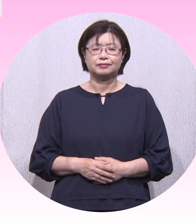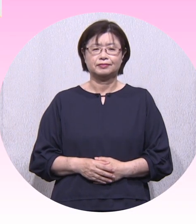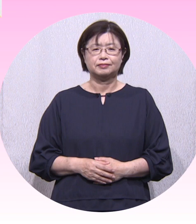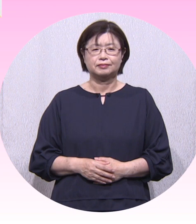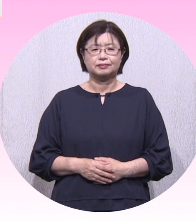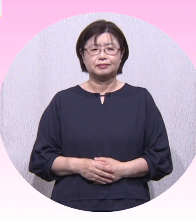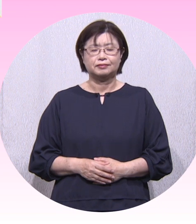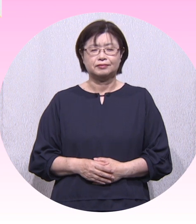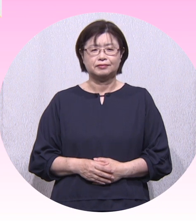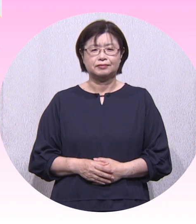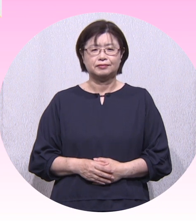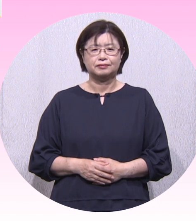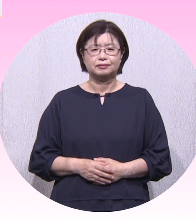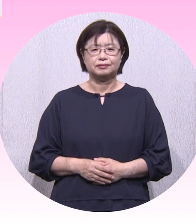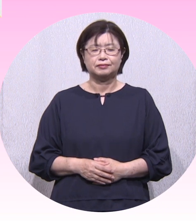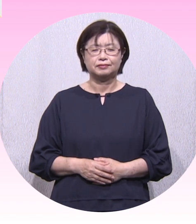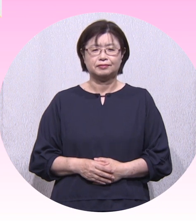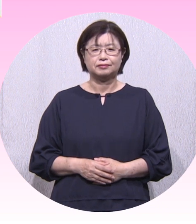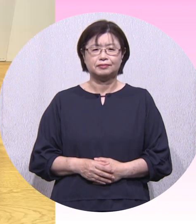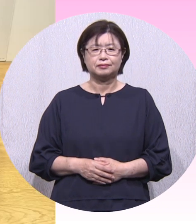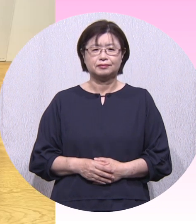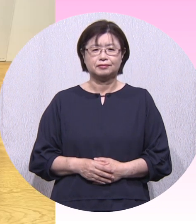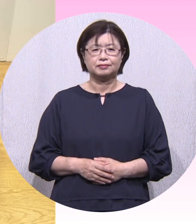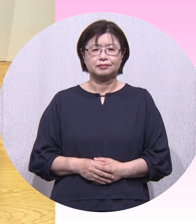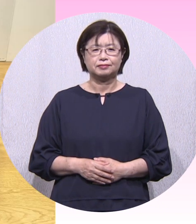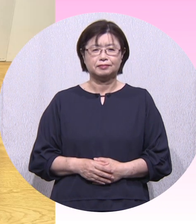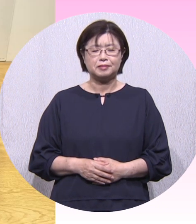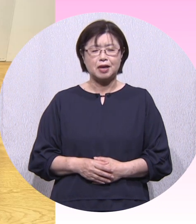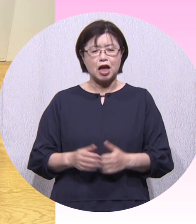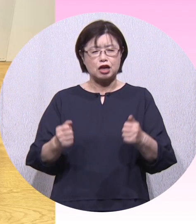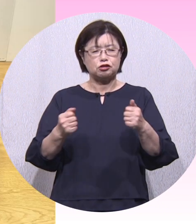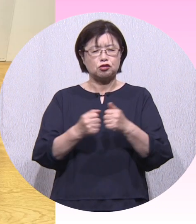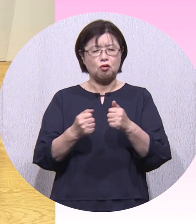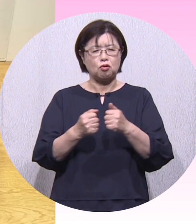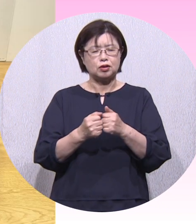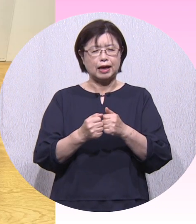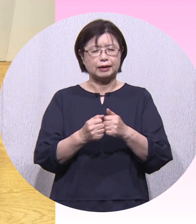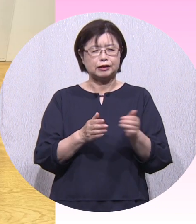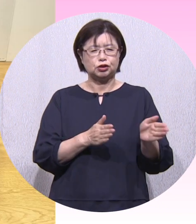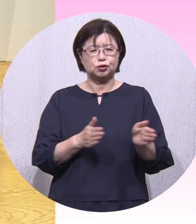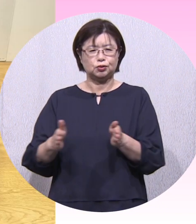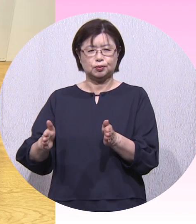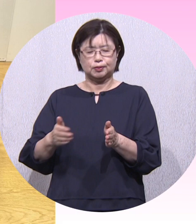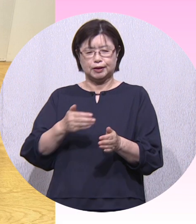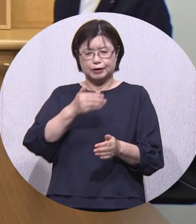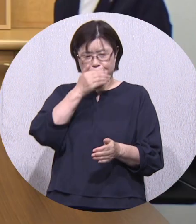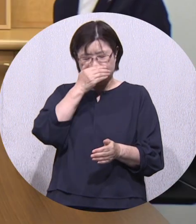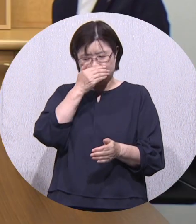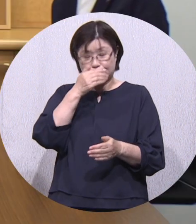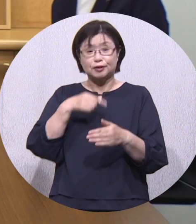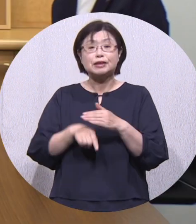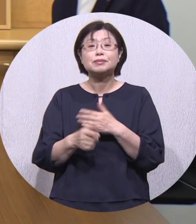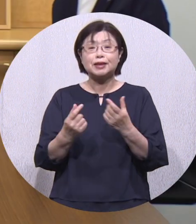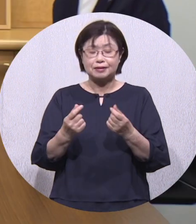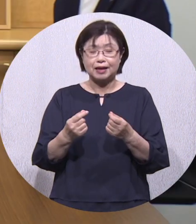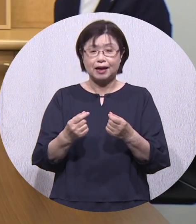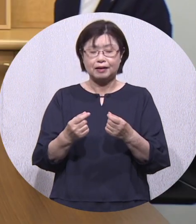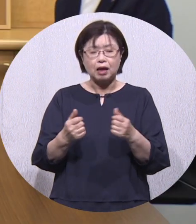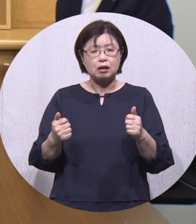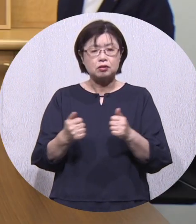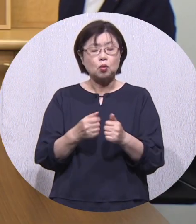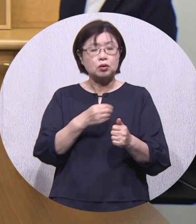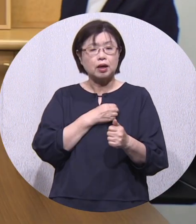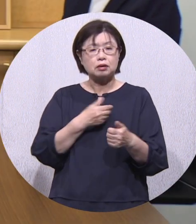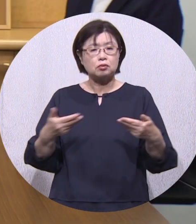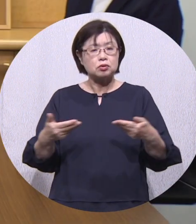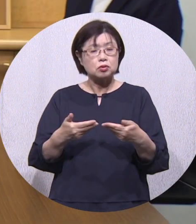にリニューアルできました。 相談体制が充実したっていうわけですね。はい、相談員の方が担う